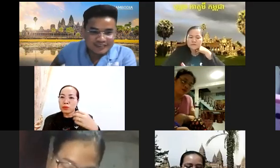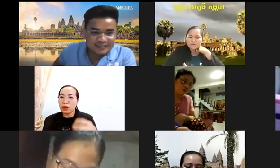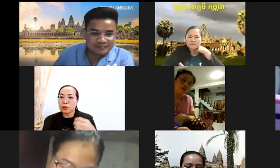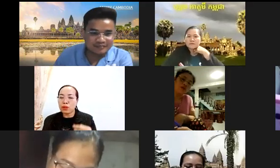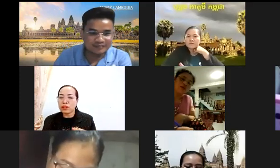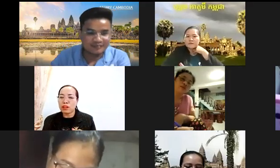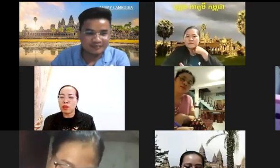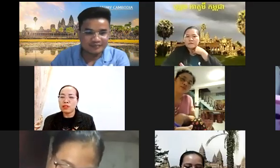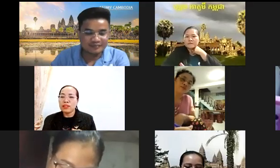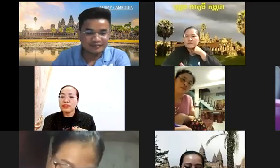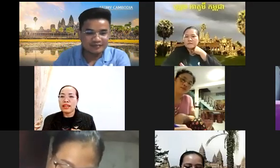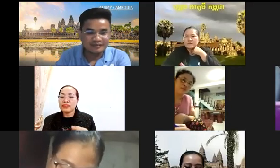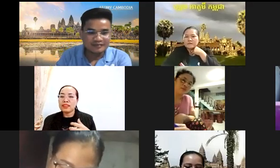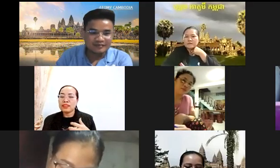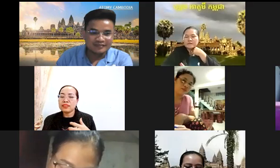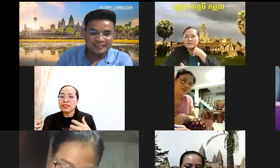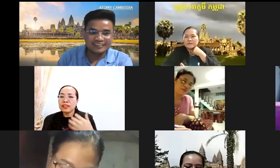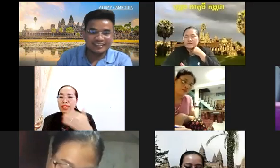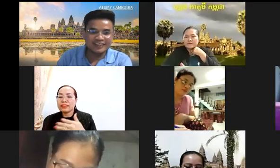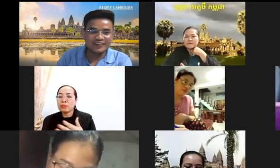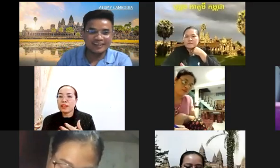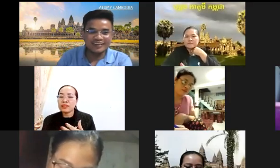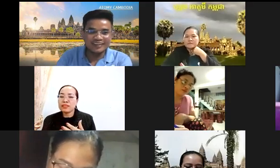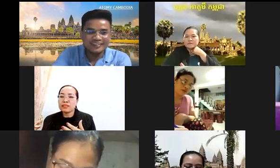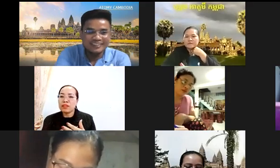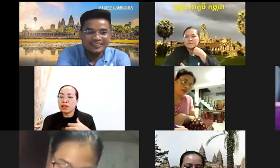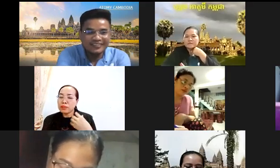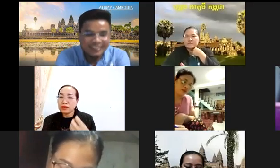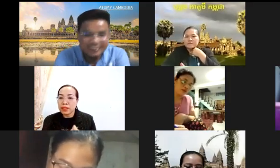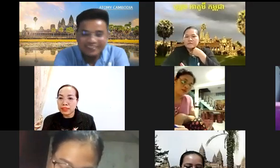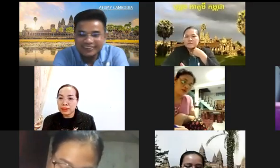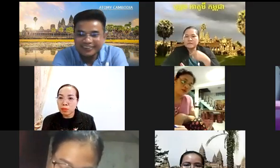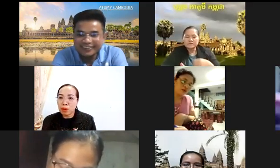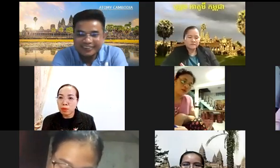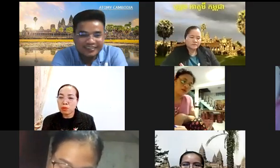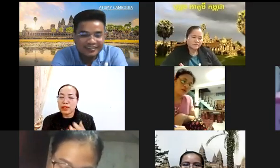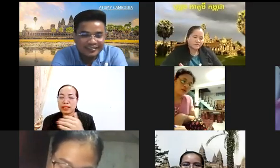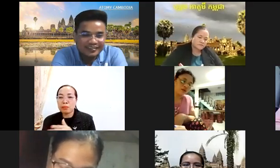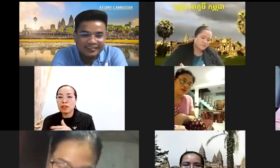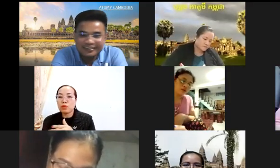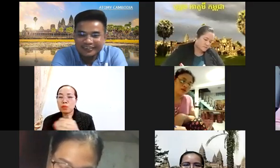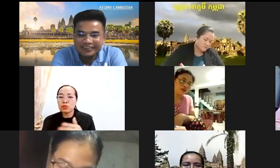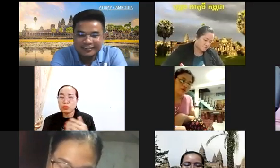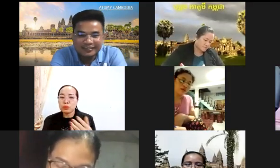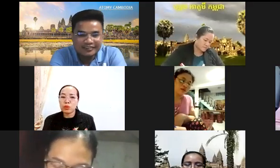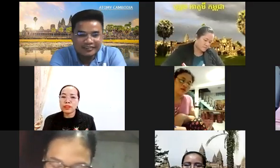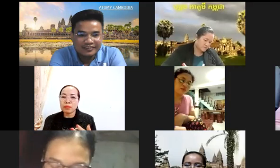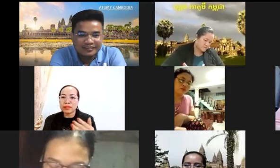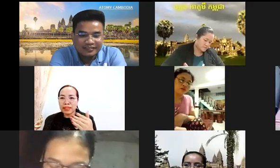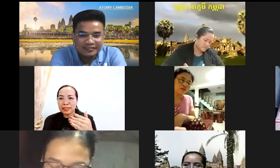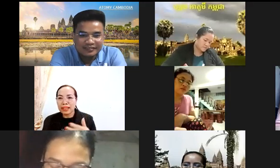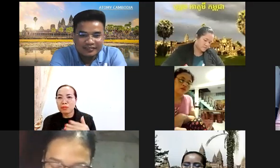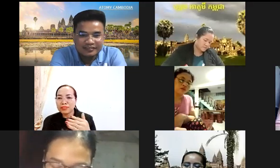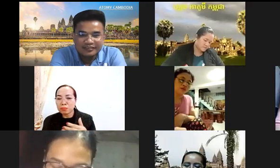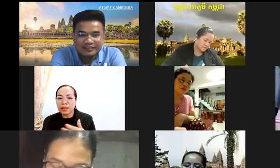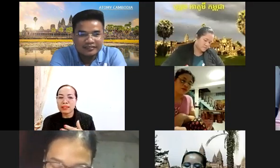tới và to kia là hồn chả chẳng cứ ca si phát dương admin chậm nành y tế bóng phôn mẹn tham mà ai bóng phôn chụp cho mấy cái bàn